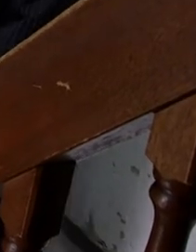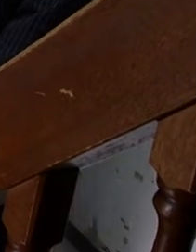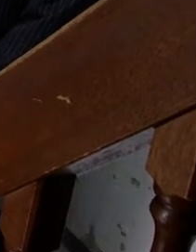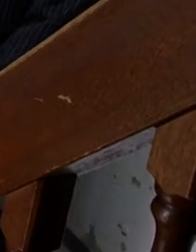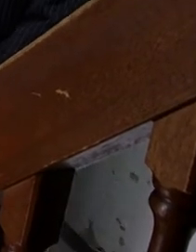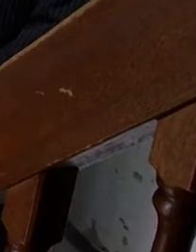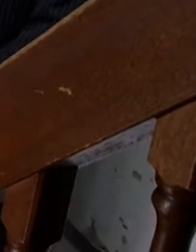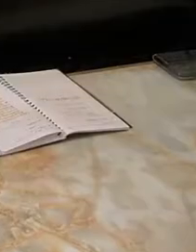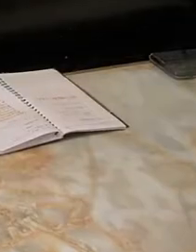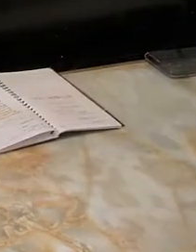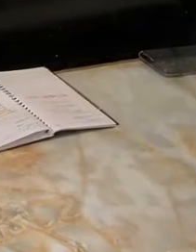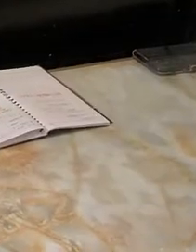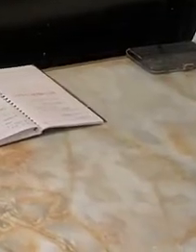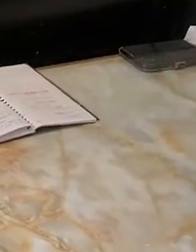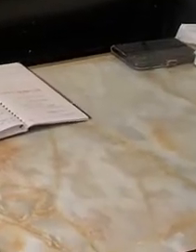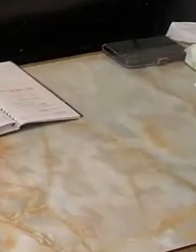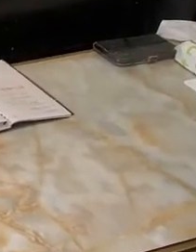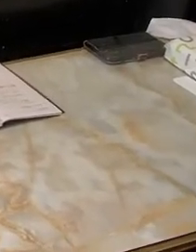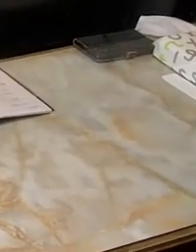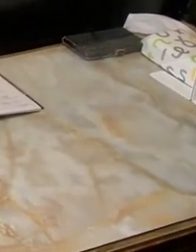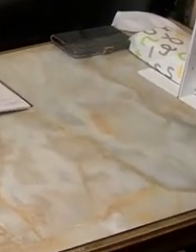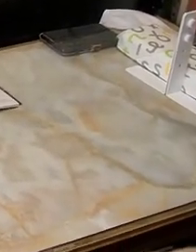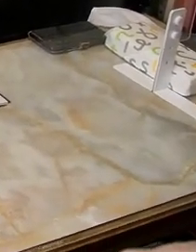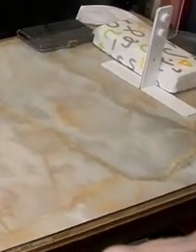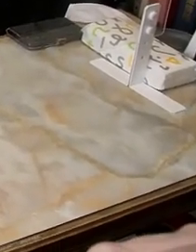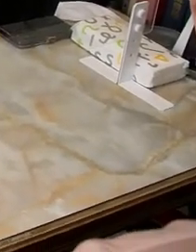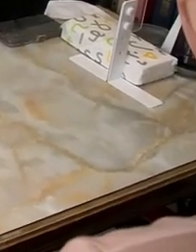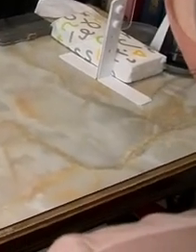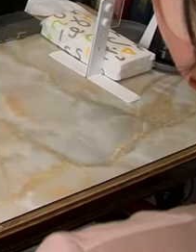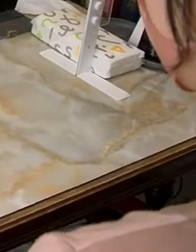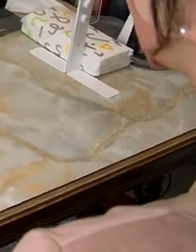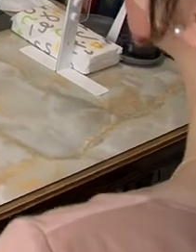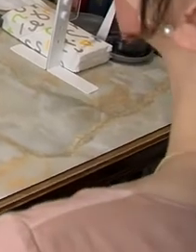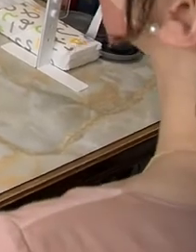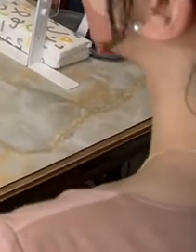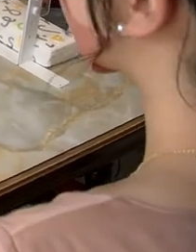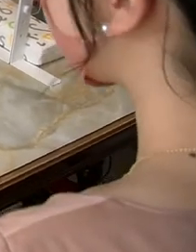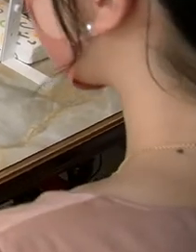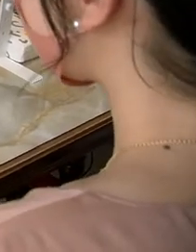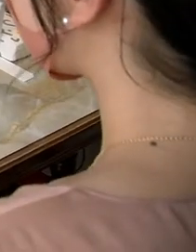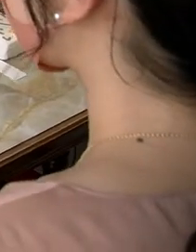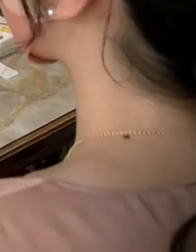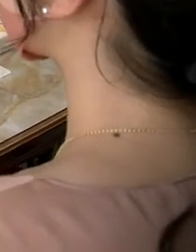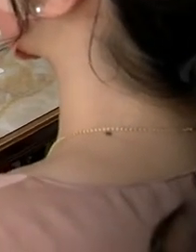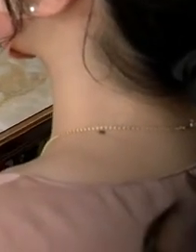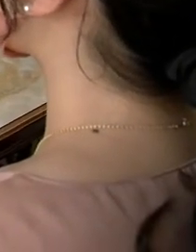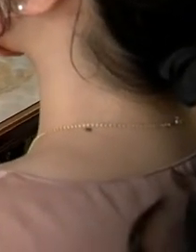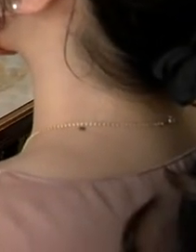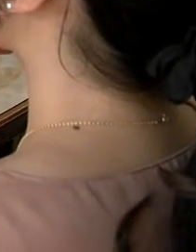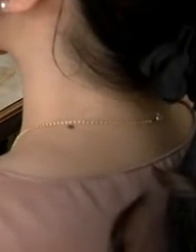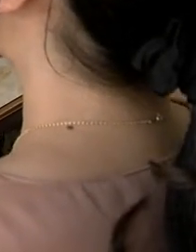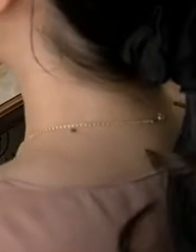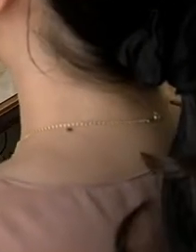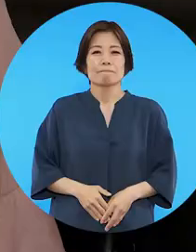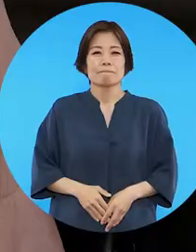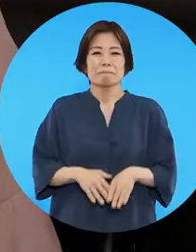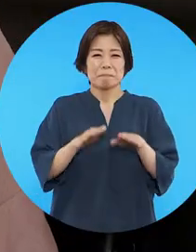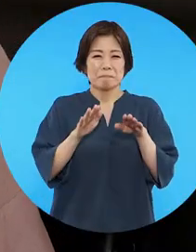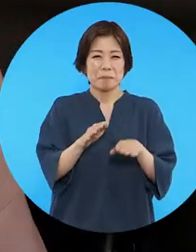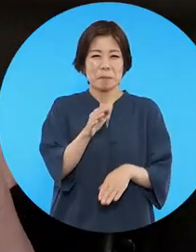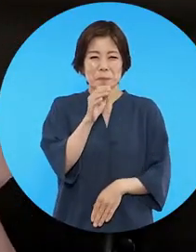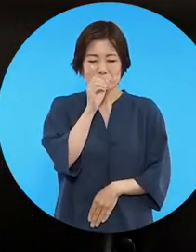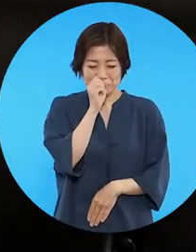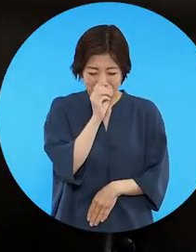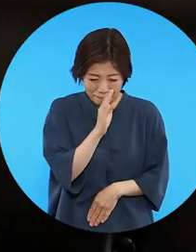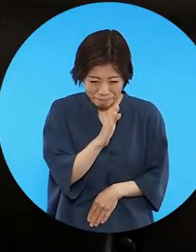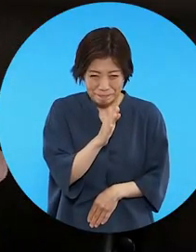式会社トーレイ、食料品やお酒などを取り扱う卸売業者です。 では